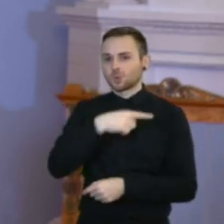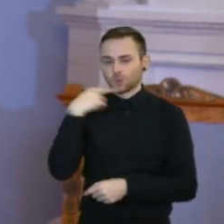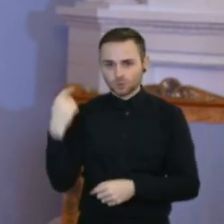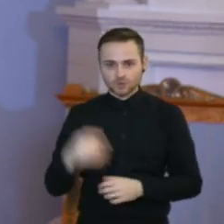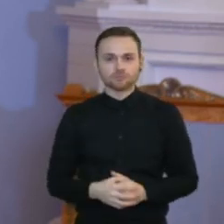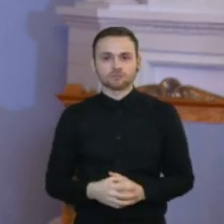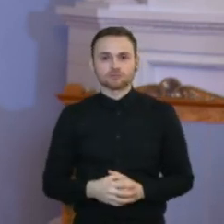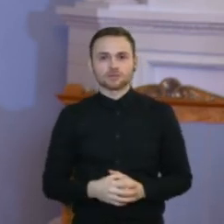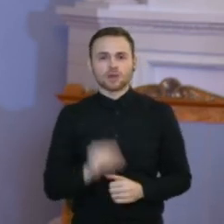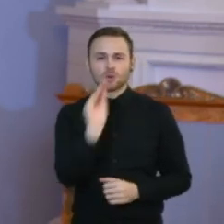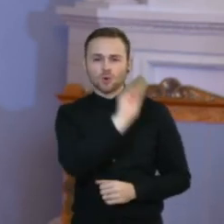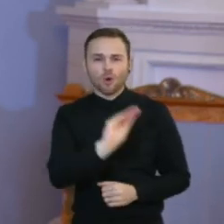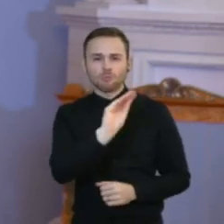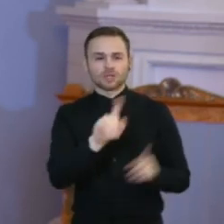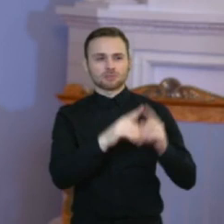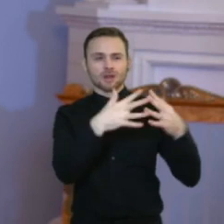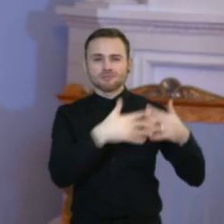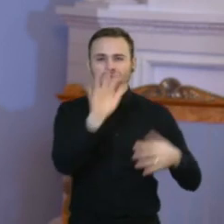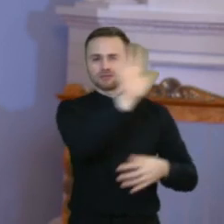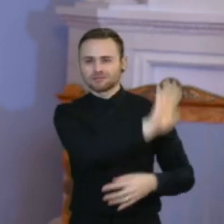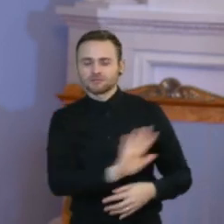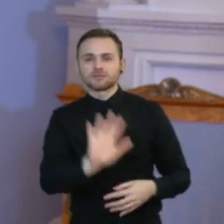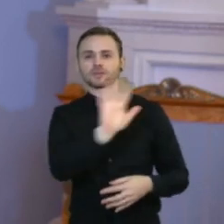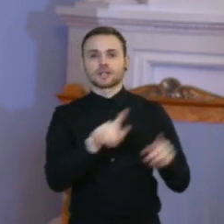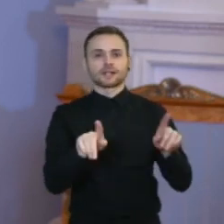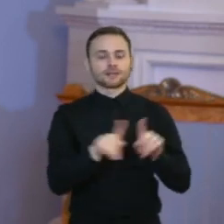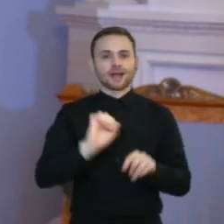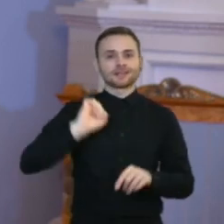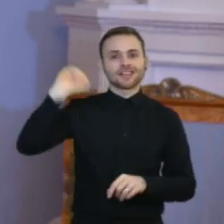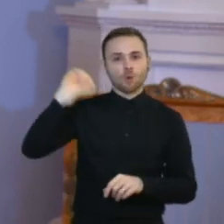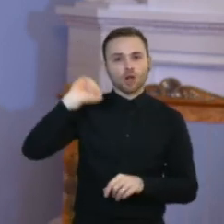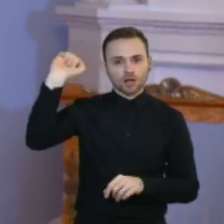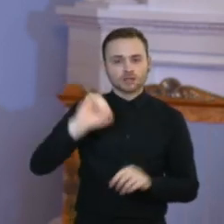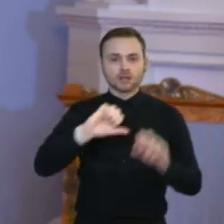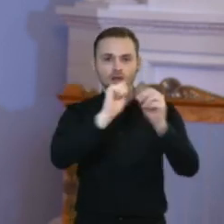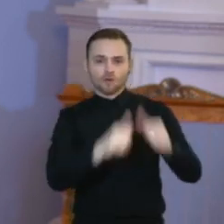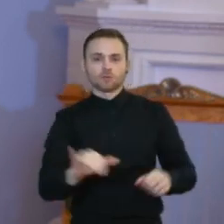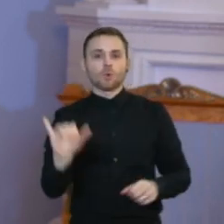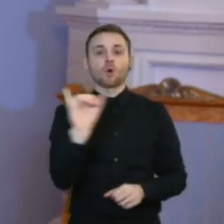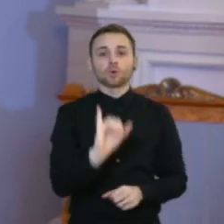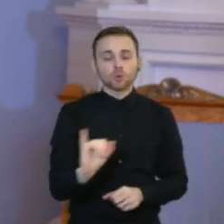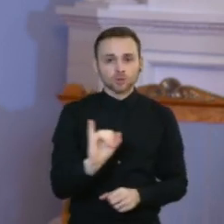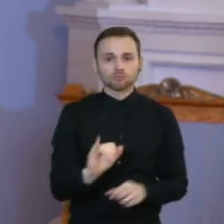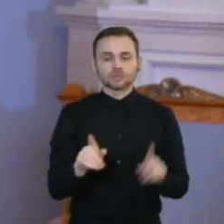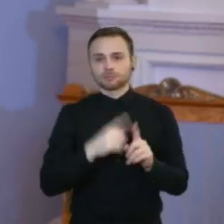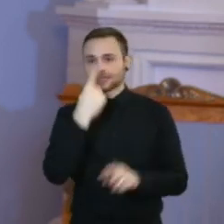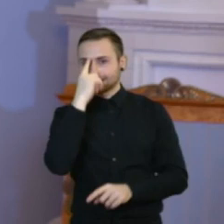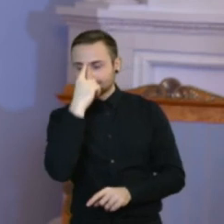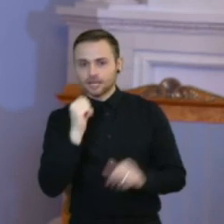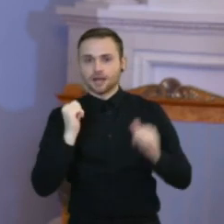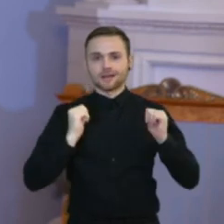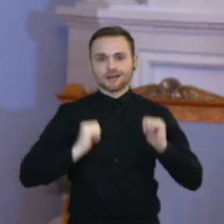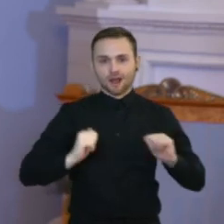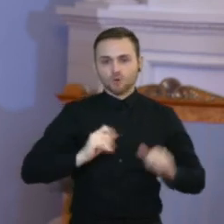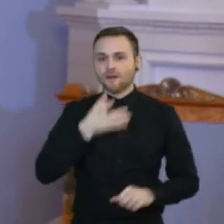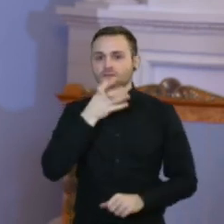visa transatlantinė erdvė, visa liberalios demokratijos erdvė, taip pat ir, tarkim, Indijos Ramiojo vandenyno